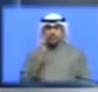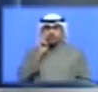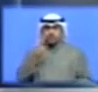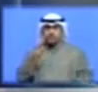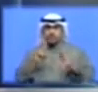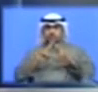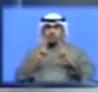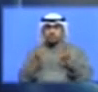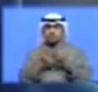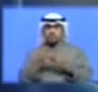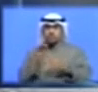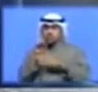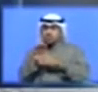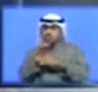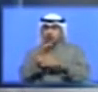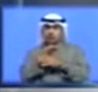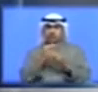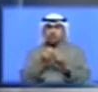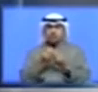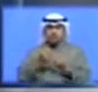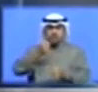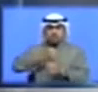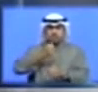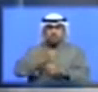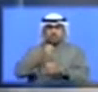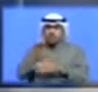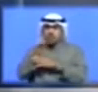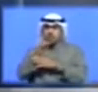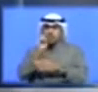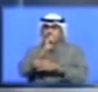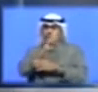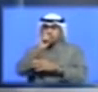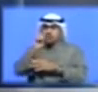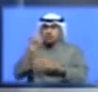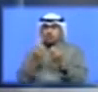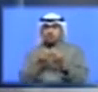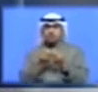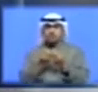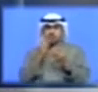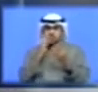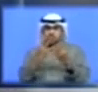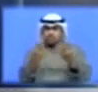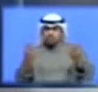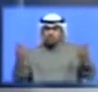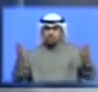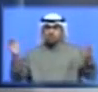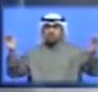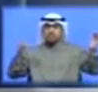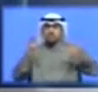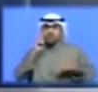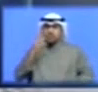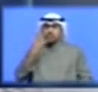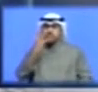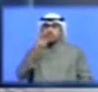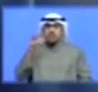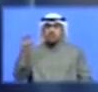حاشد بالمحاضرات والورش العلمية لمدة 3 أيام. الحضور كان والمشاركين بحدود